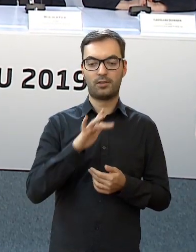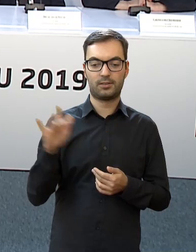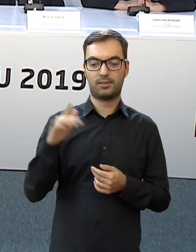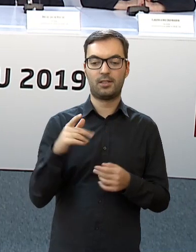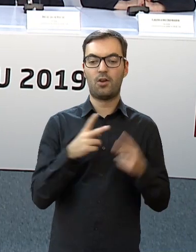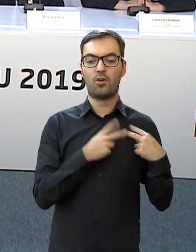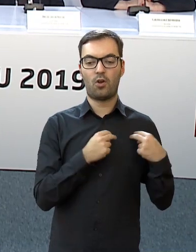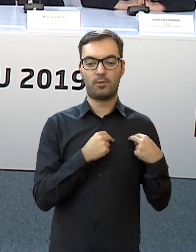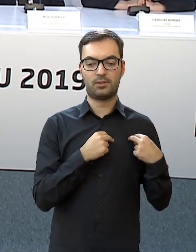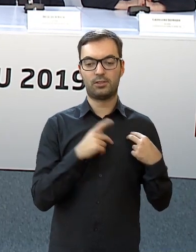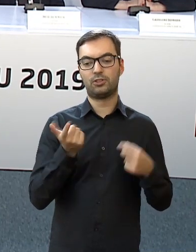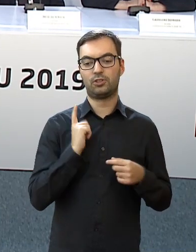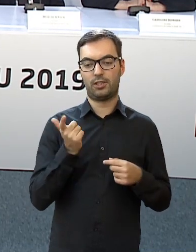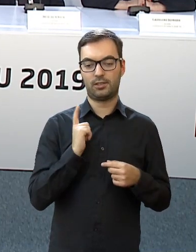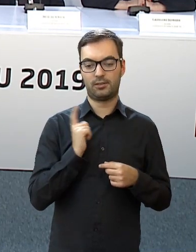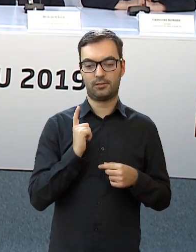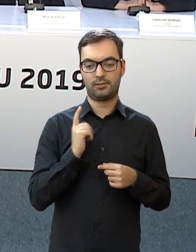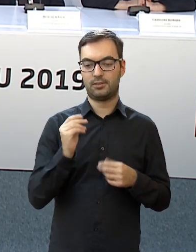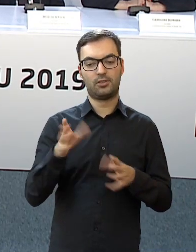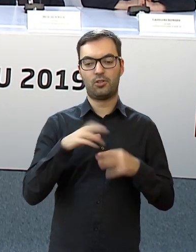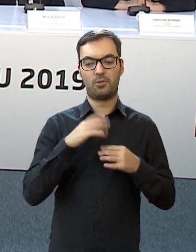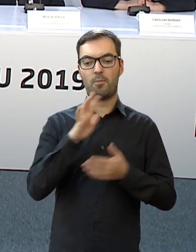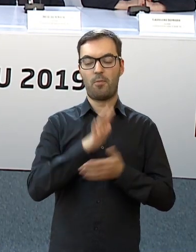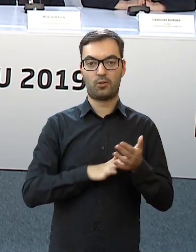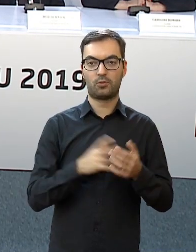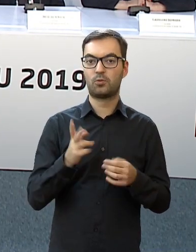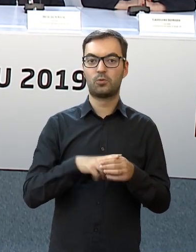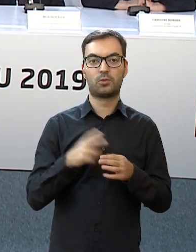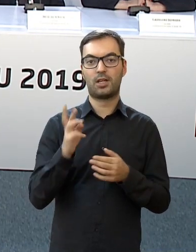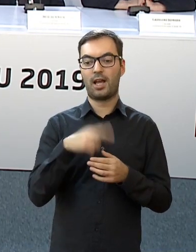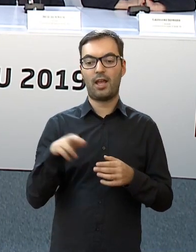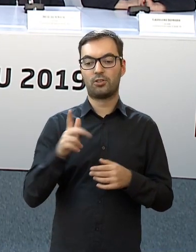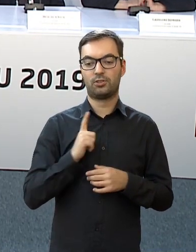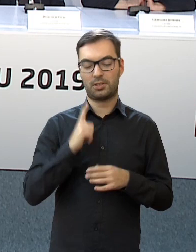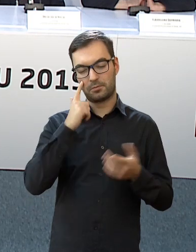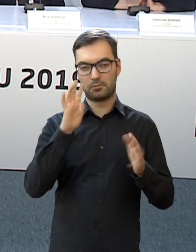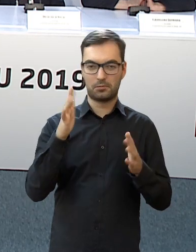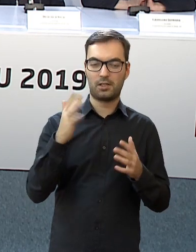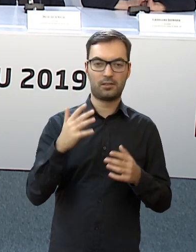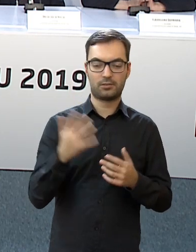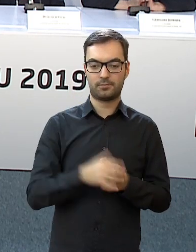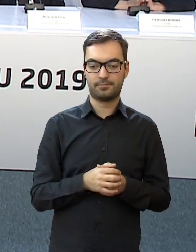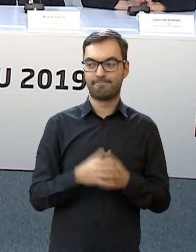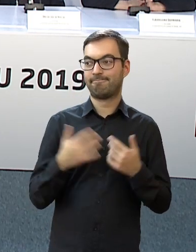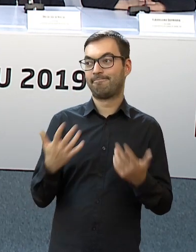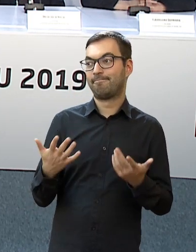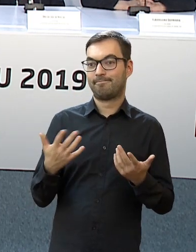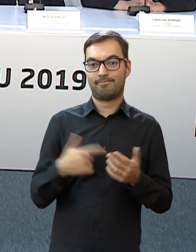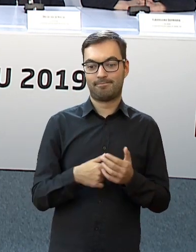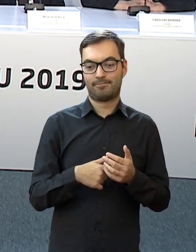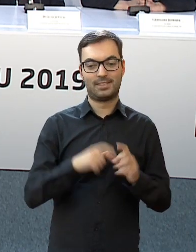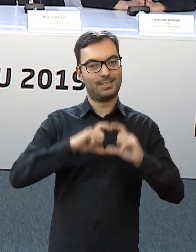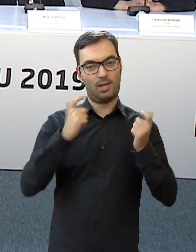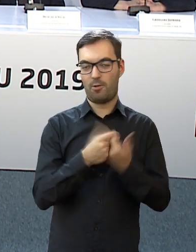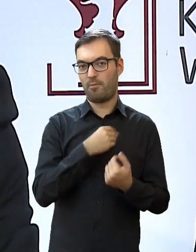te komisje, z których nadal, no nie spłynęły te protokoły, na które rejony Polski czekamy. Mniej więcej przynajmniej. Droga Pani redaktor, to jest rozrzucone na terenie